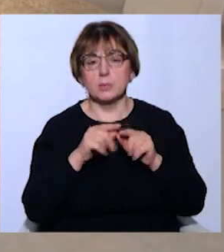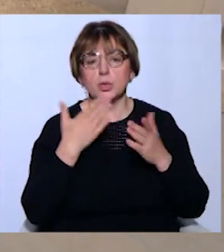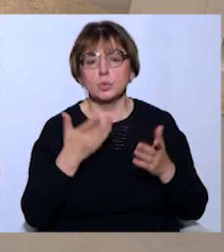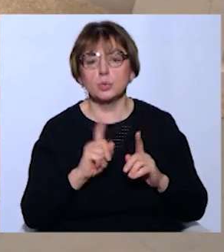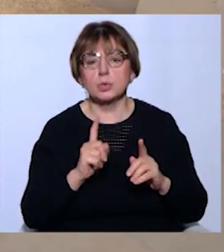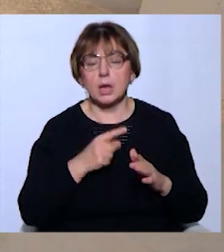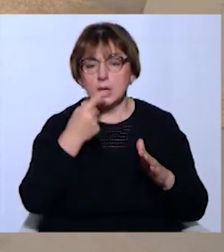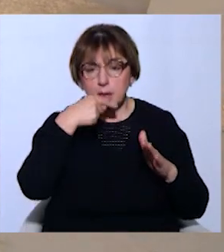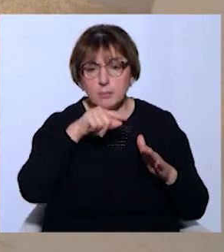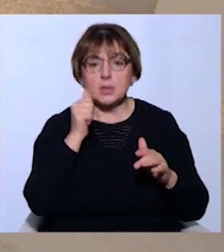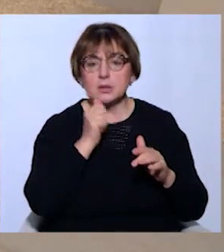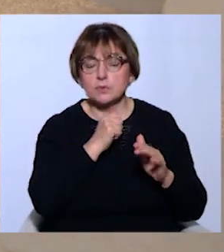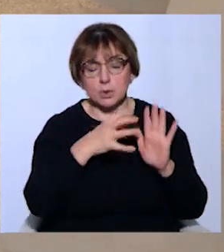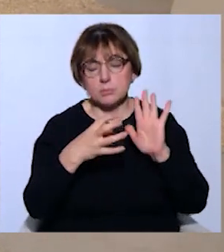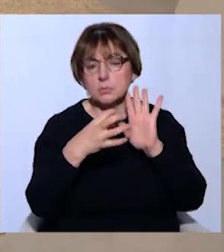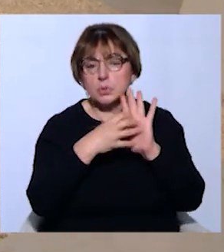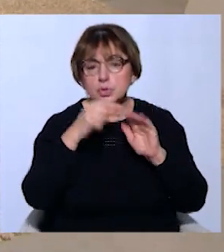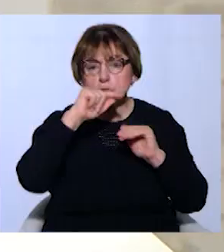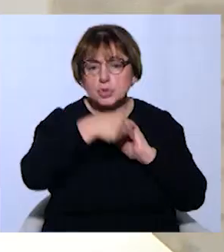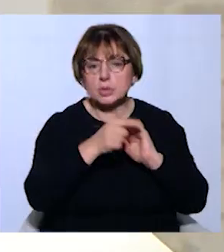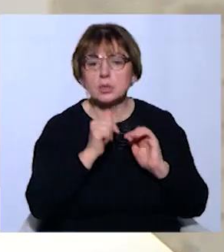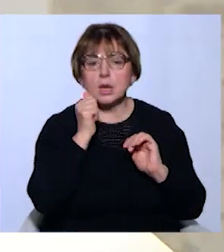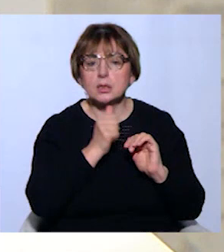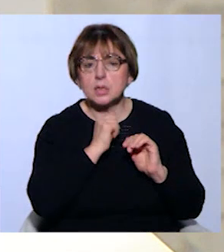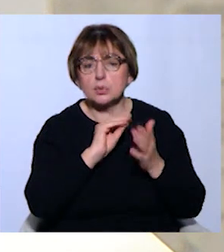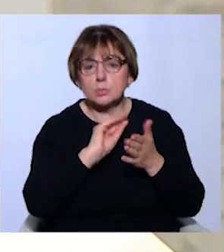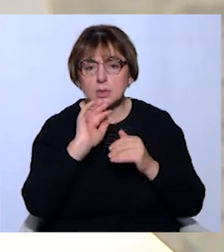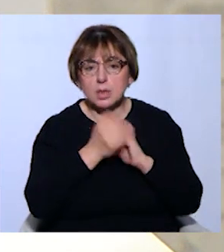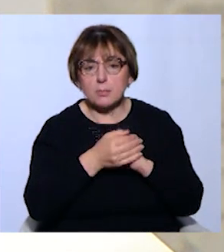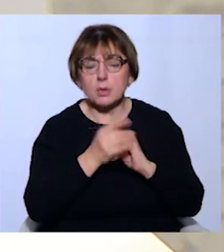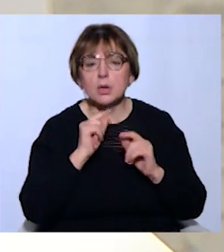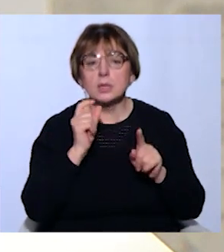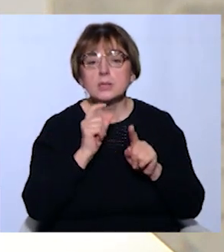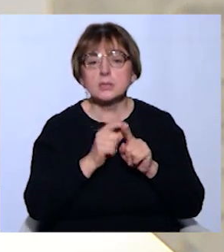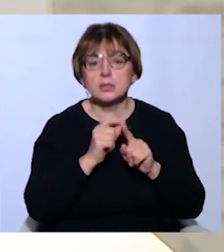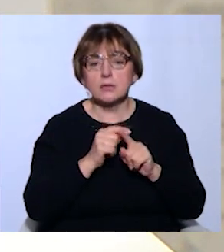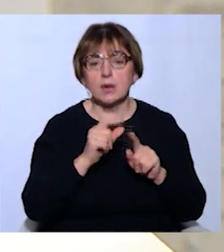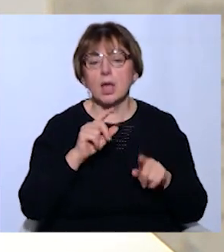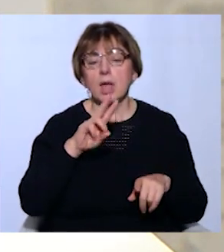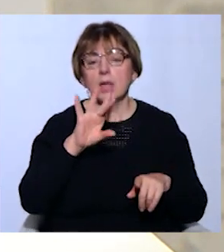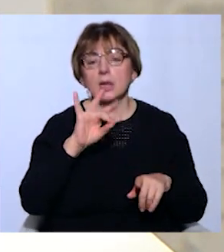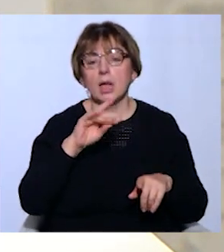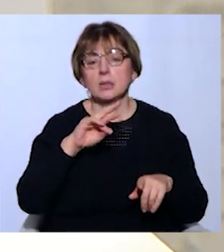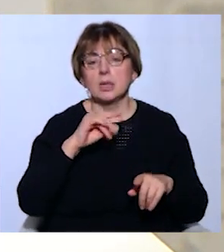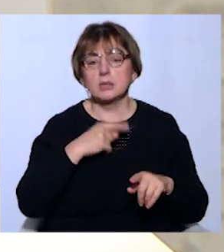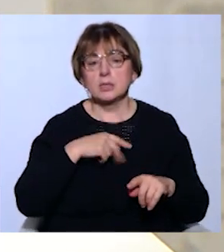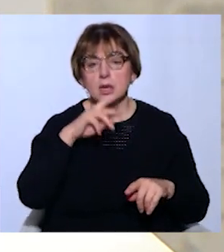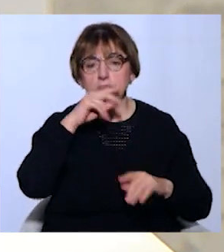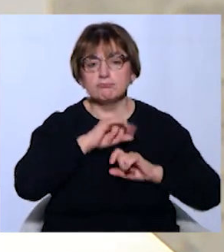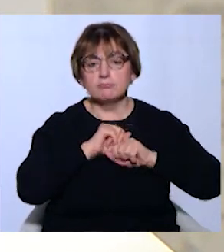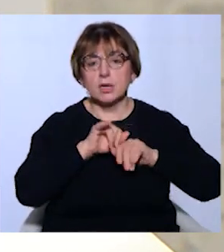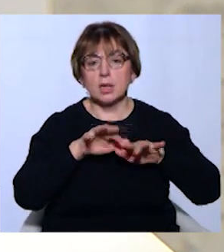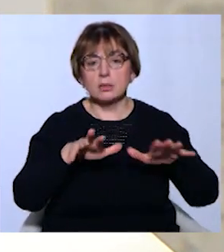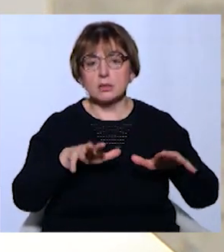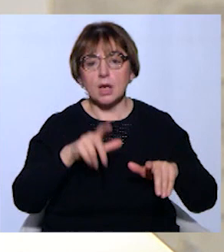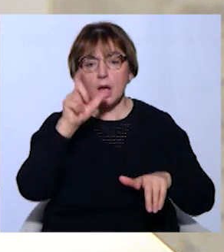რა იმალება ამ ნიშნის მიღმა. როდესაც გვესმის სიტყვა რადიაცია, ადამიანების